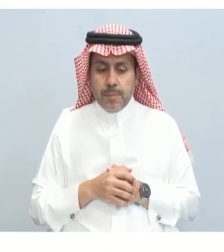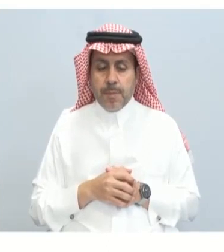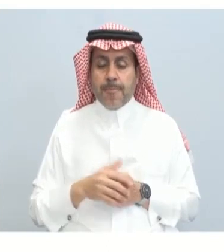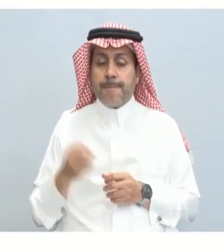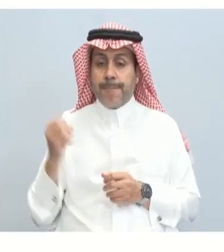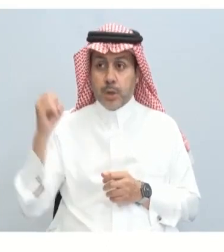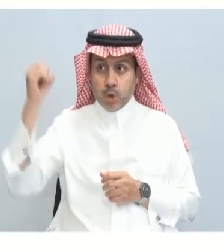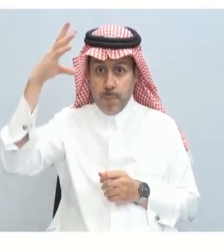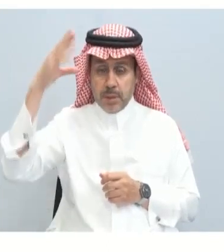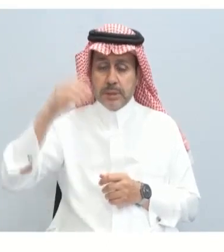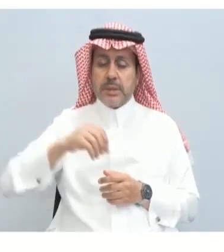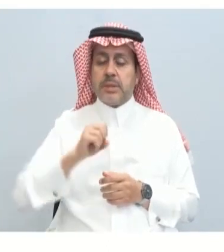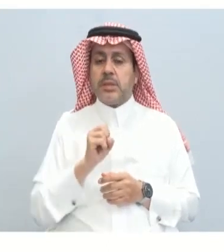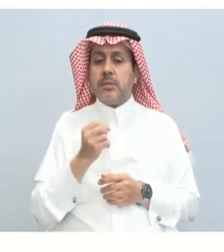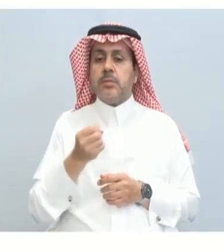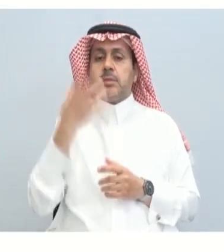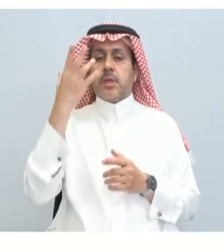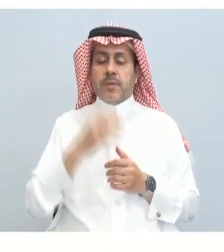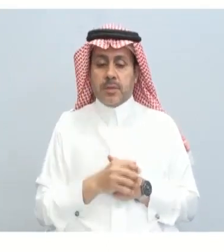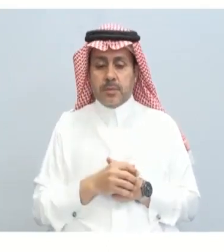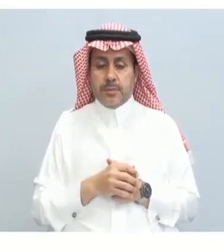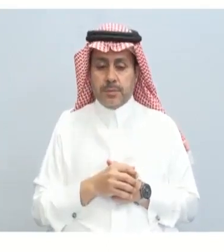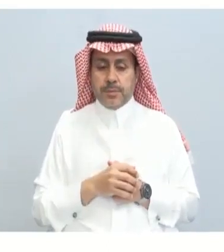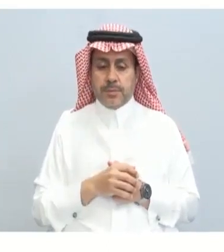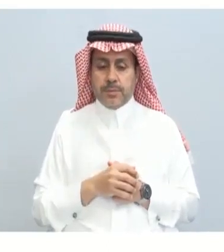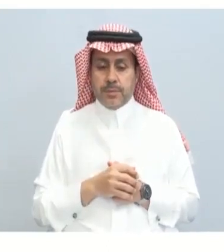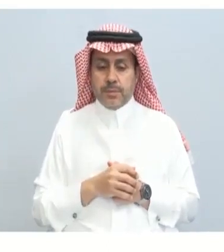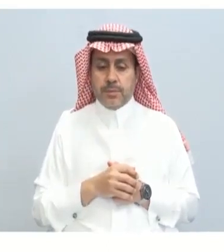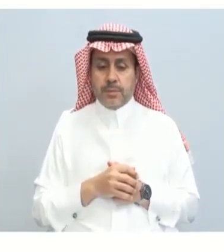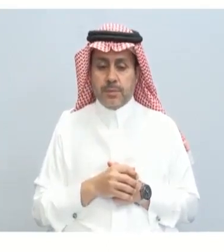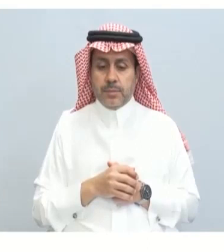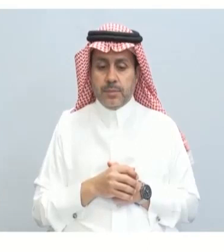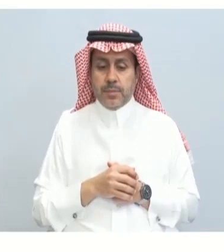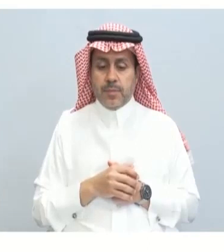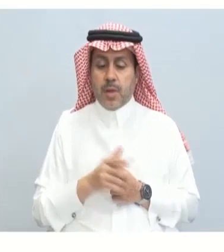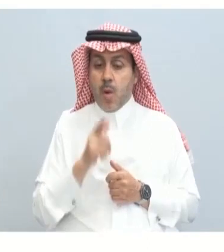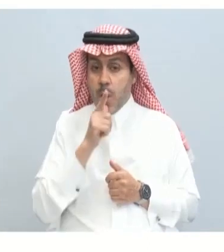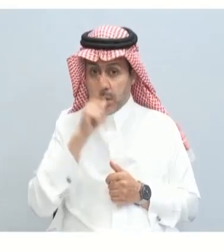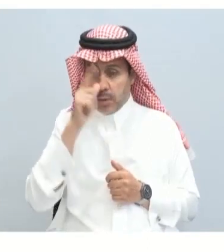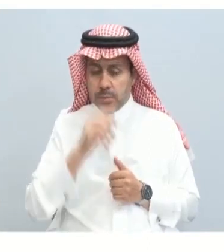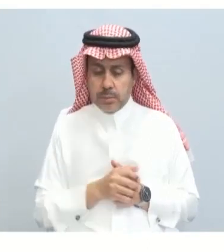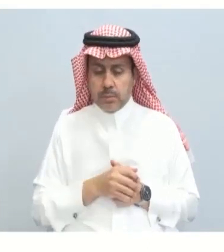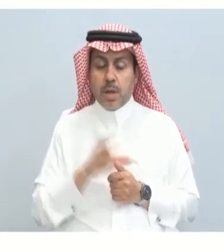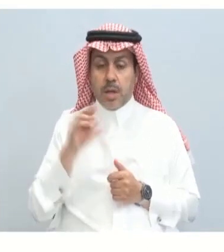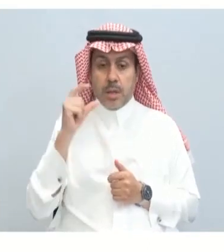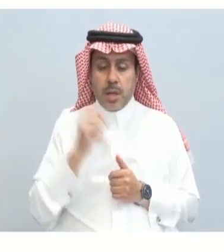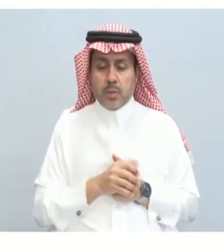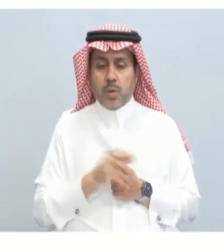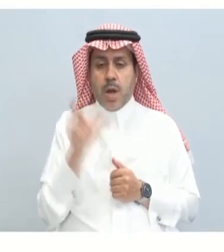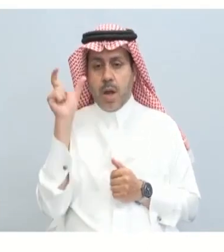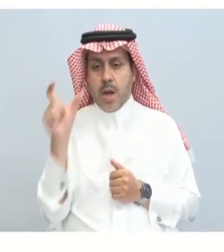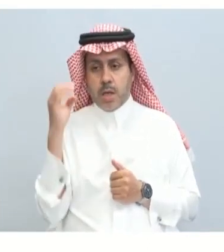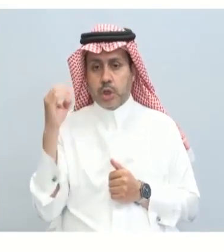الصبح هي كلمه صبح في الصبح لا لا يتنفس ان جماد ومنها قول الله عز وجل وهديناه النجدين